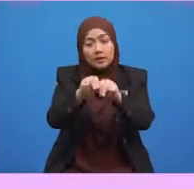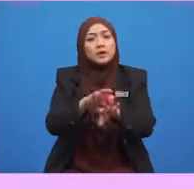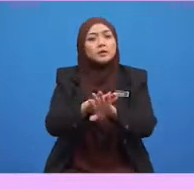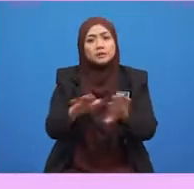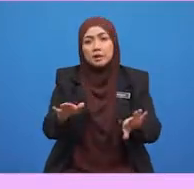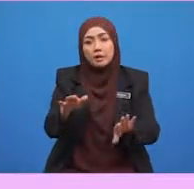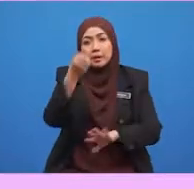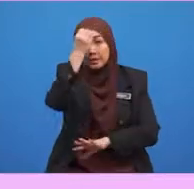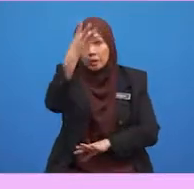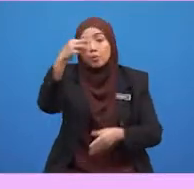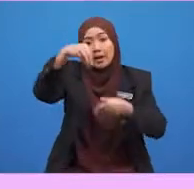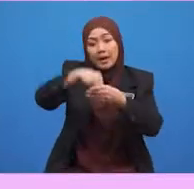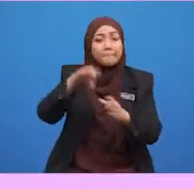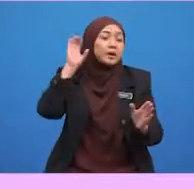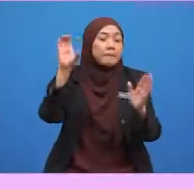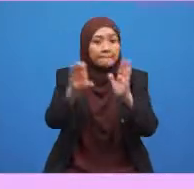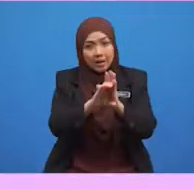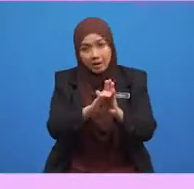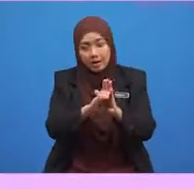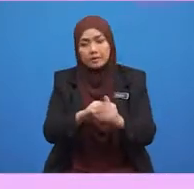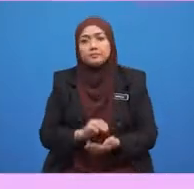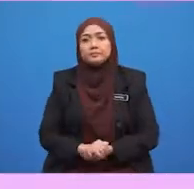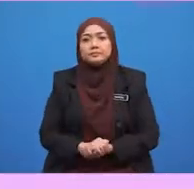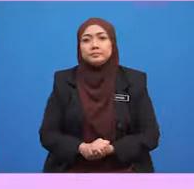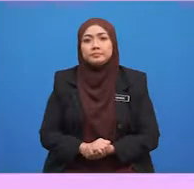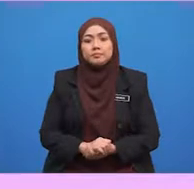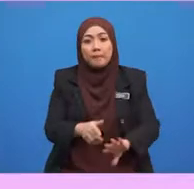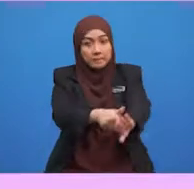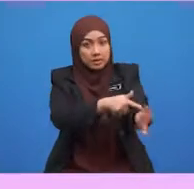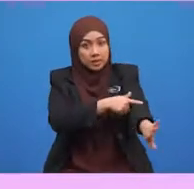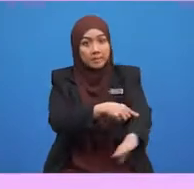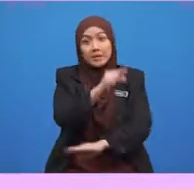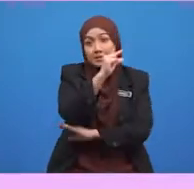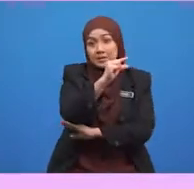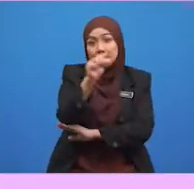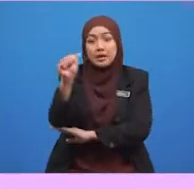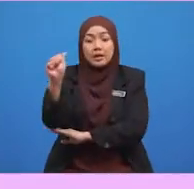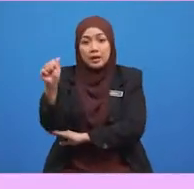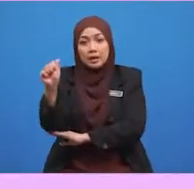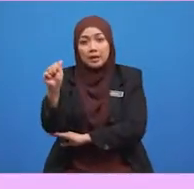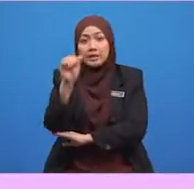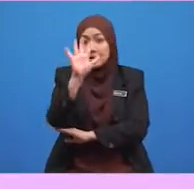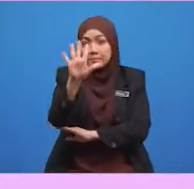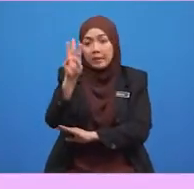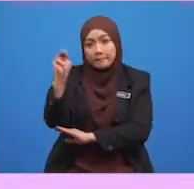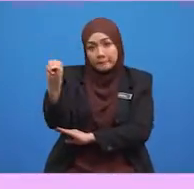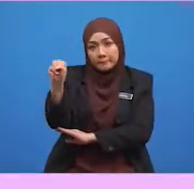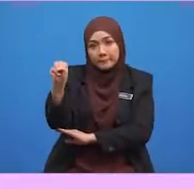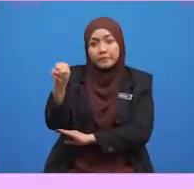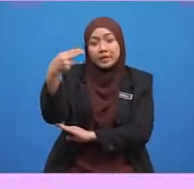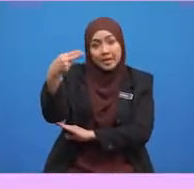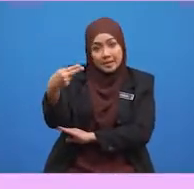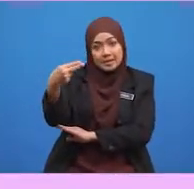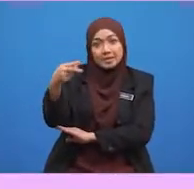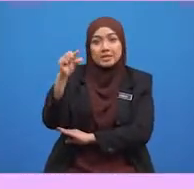dinyatakan dalam rajah. Paparan menunjukkan panjang GF ialah 5 meter. Panjang HG